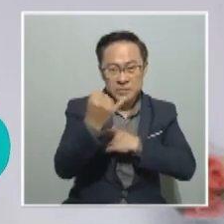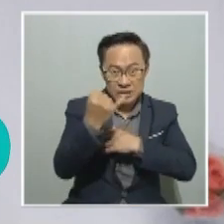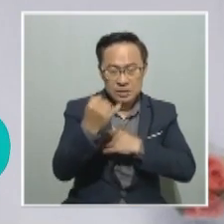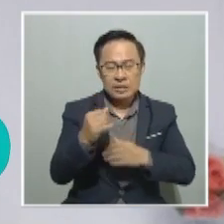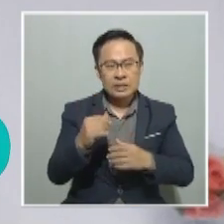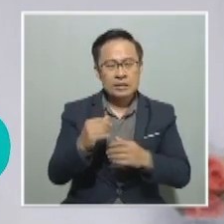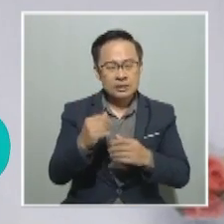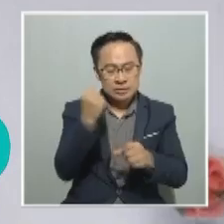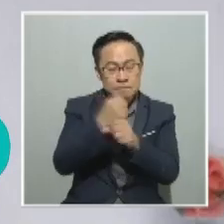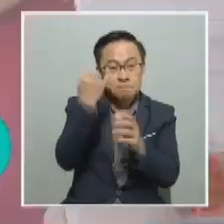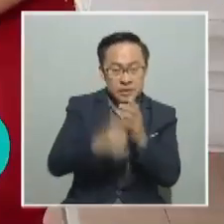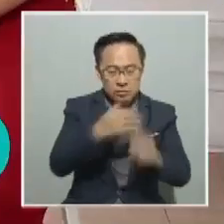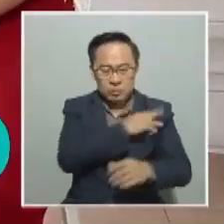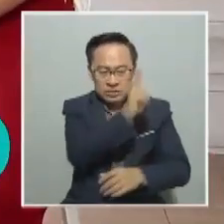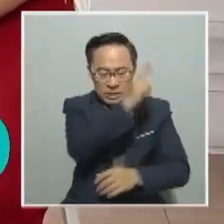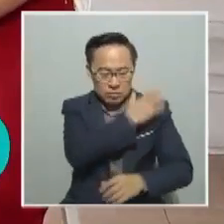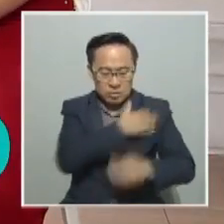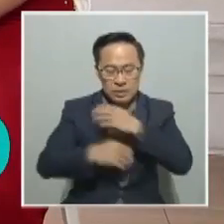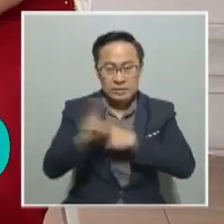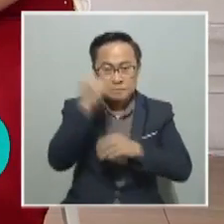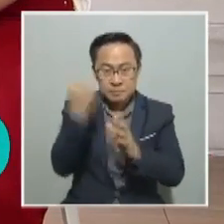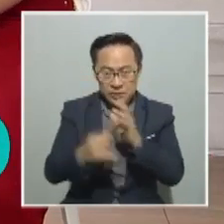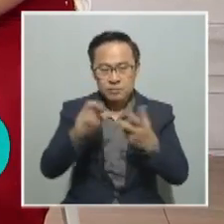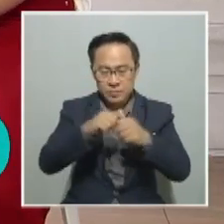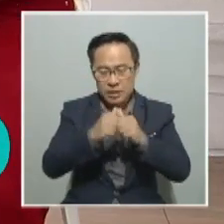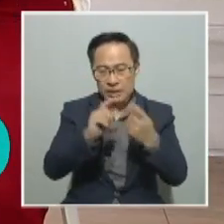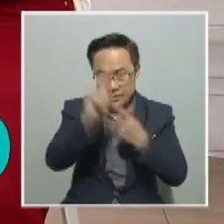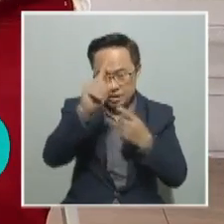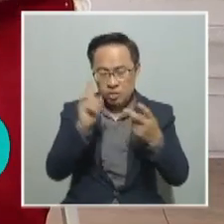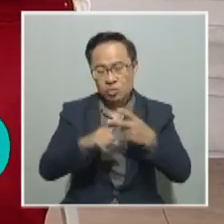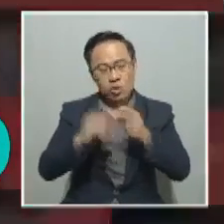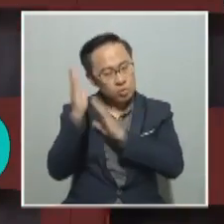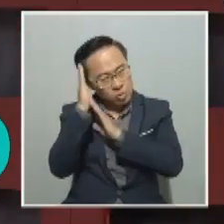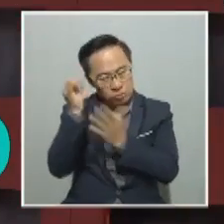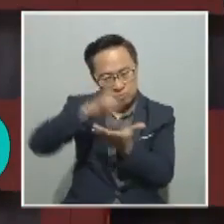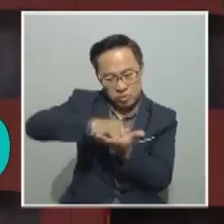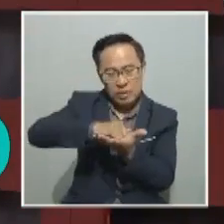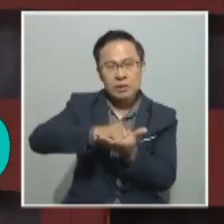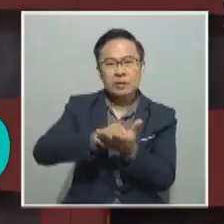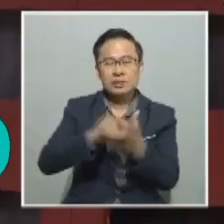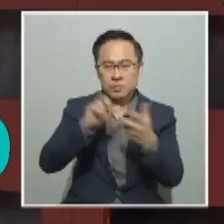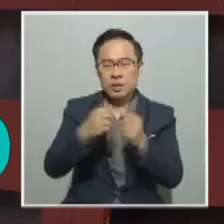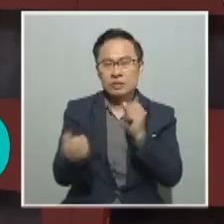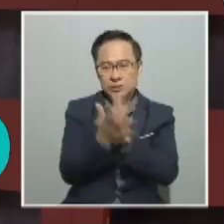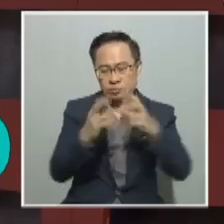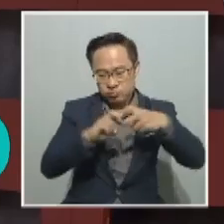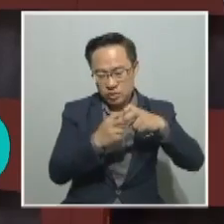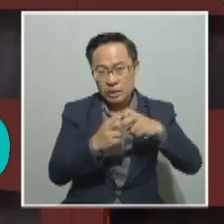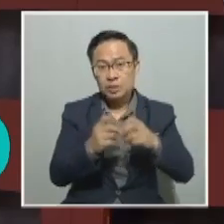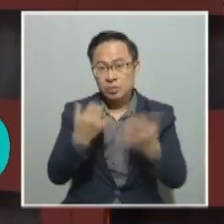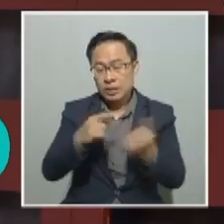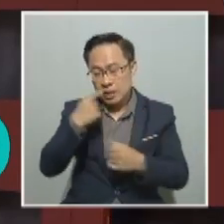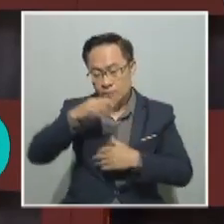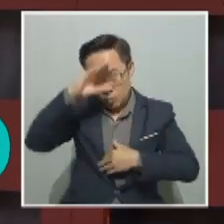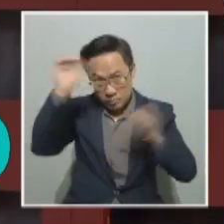ครับ ใช้หัวไหล่ไม่คิดนอนผิดท่า เพราะฉะนั้น รับรองไหลติด ใครยังไม่เป็นก็ดูแลรักษาร่างกายตัวเองก่อนเลยนะคะบอก